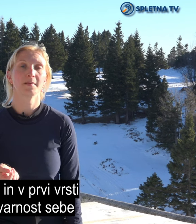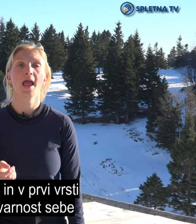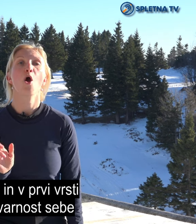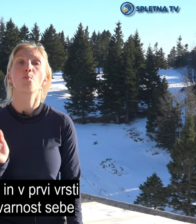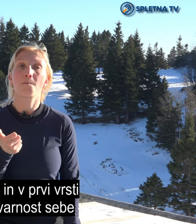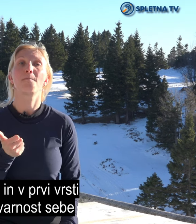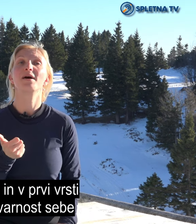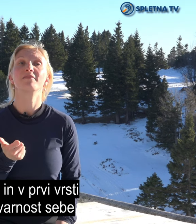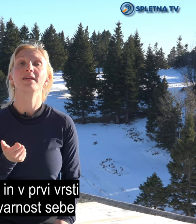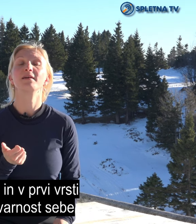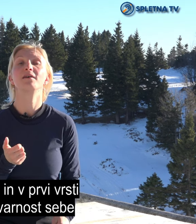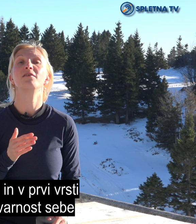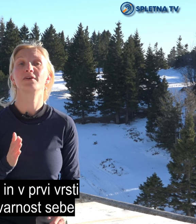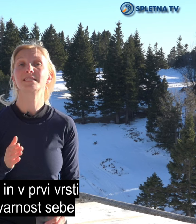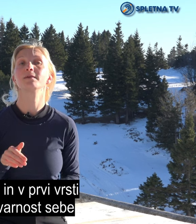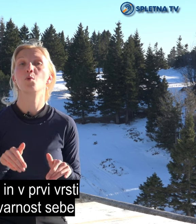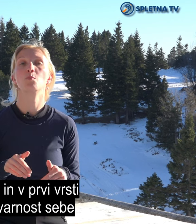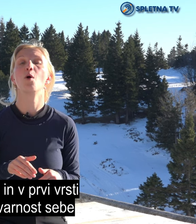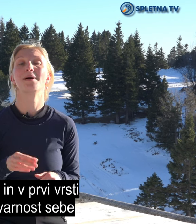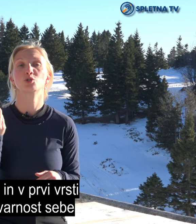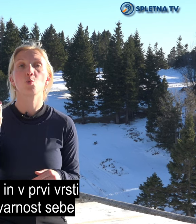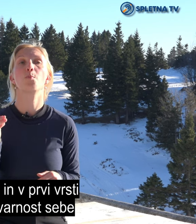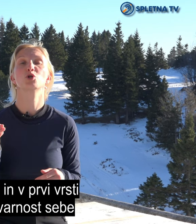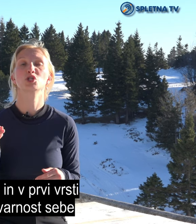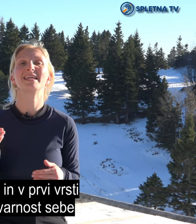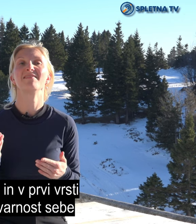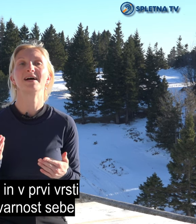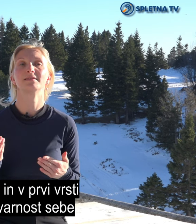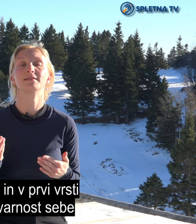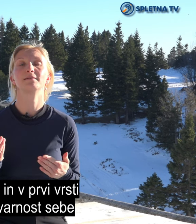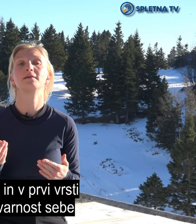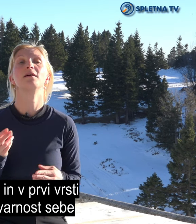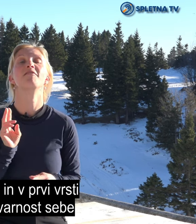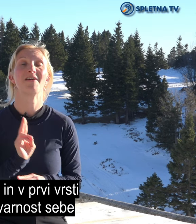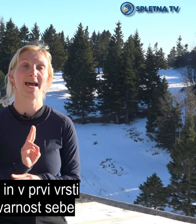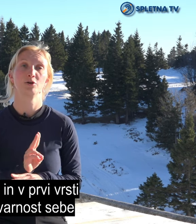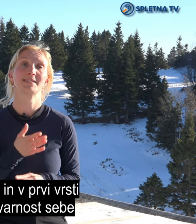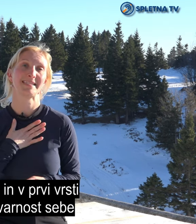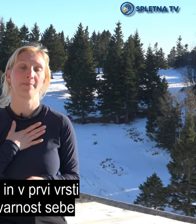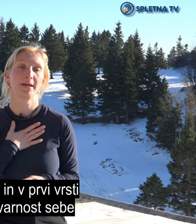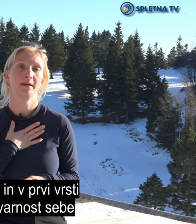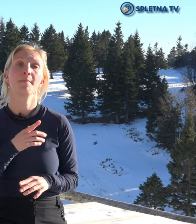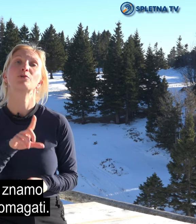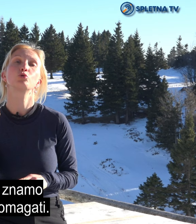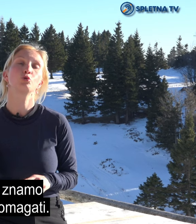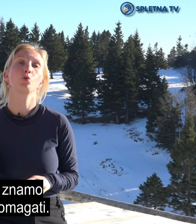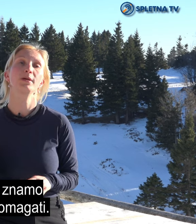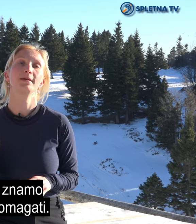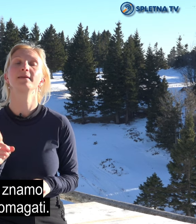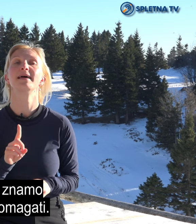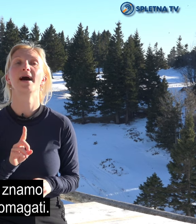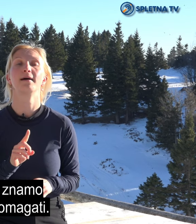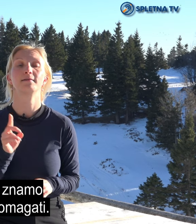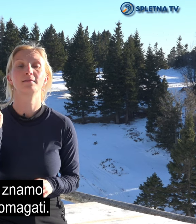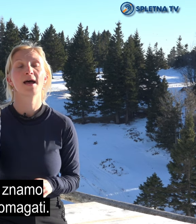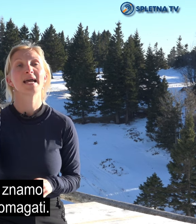In v prvi vrsti moramo pač upoštevati varnost sebe, pa tudi drugih